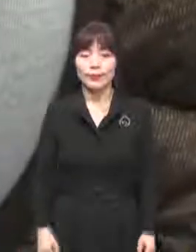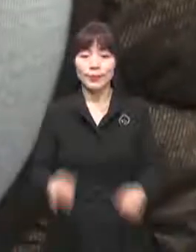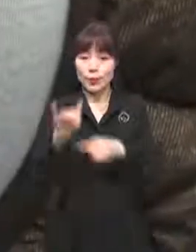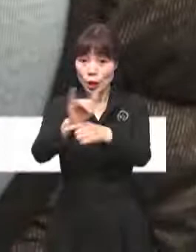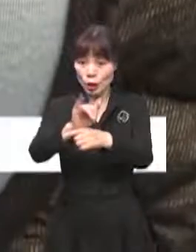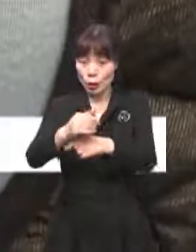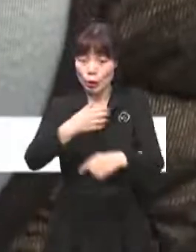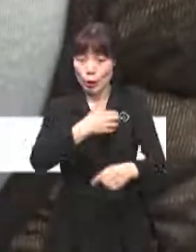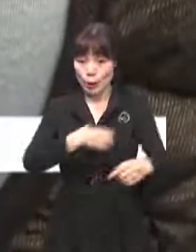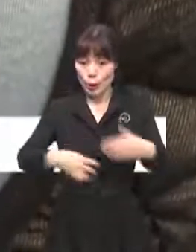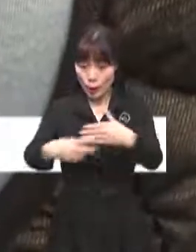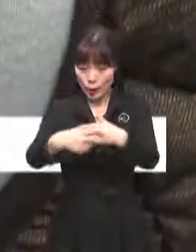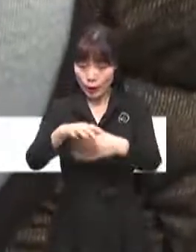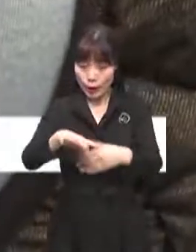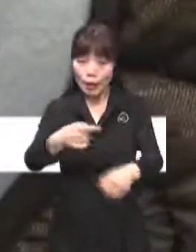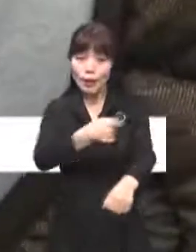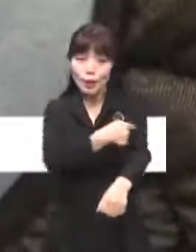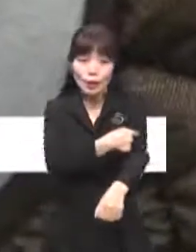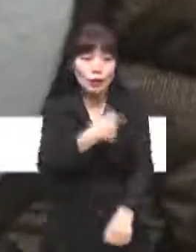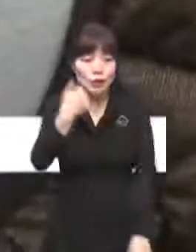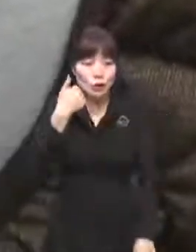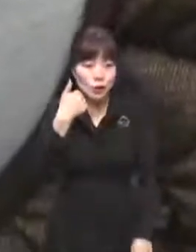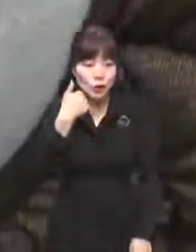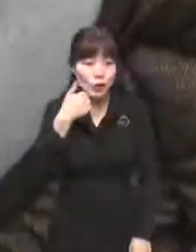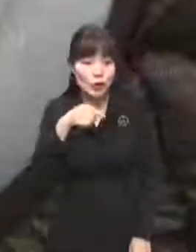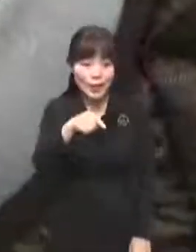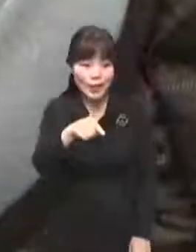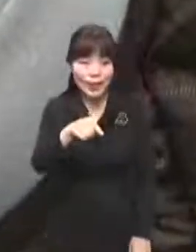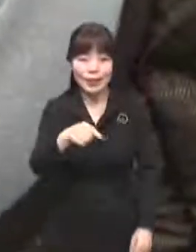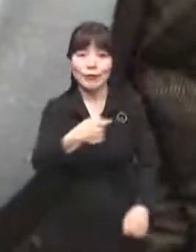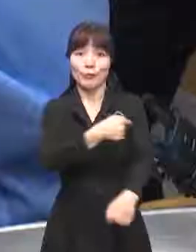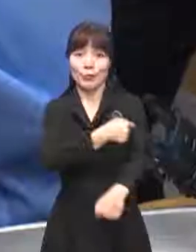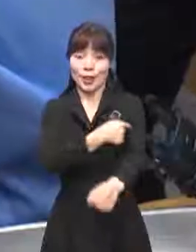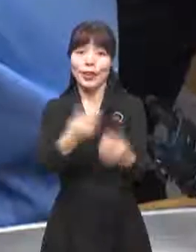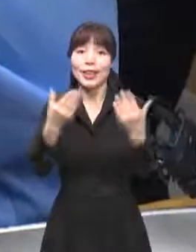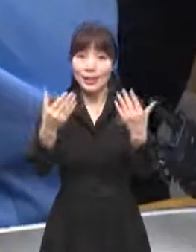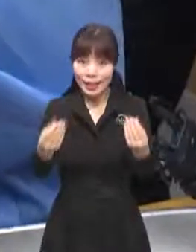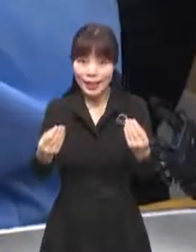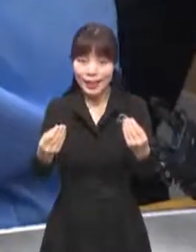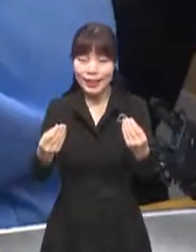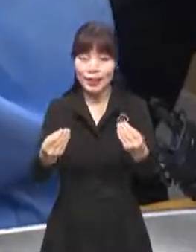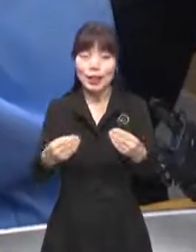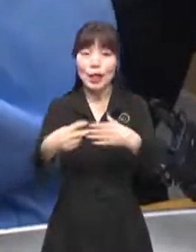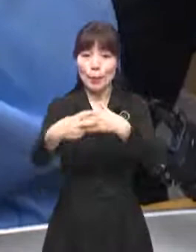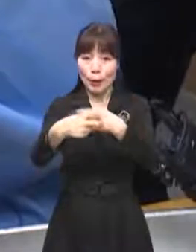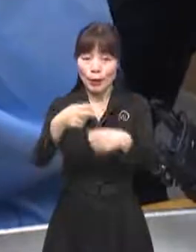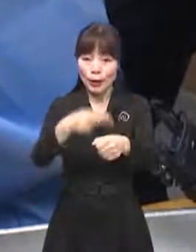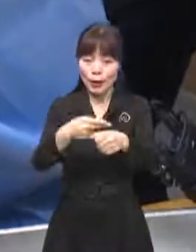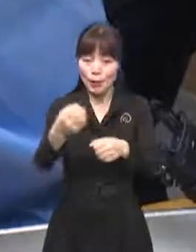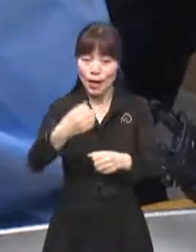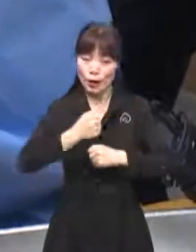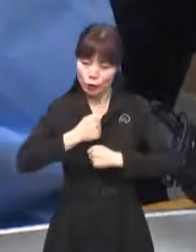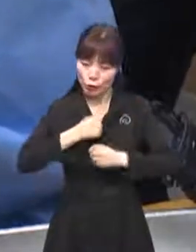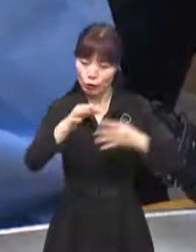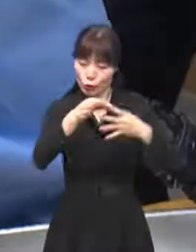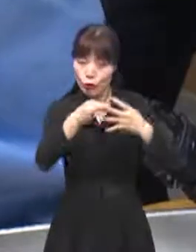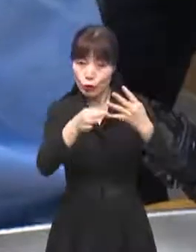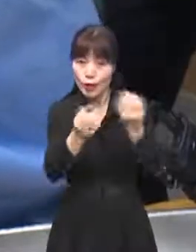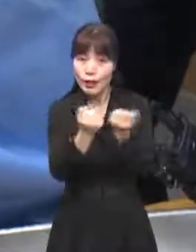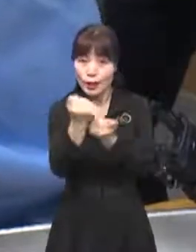연수구 보건소에서 첫 접종 대상자가 코로나19 백신 접종을 마쳤습니다. 의료진으로부터 주의사항을